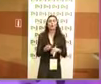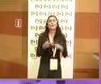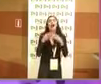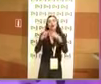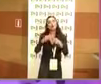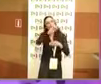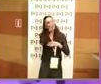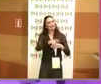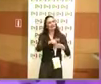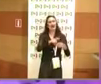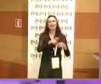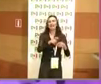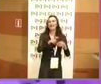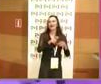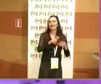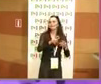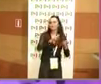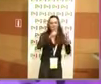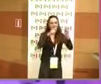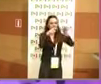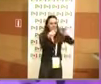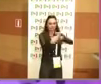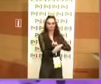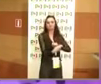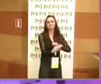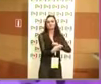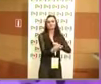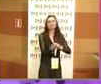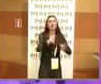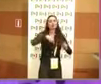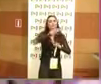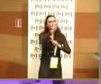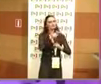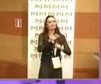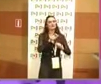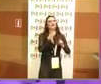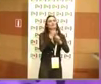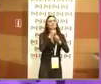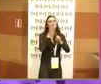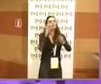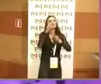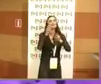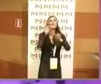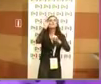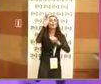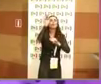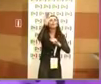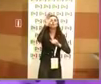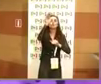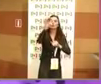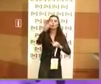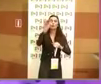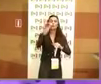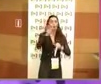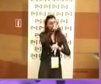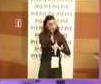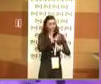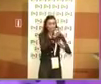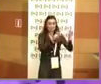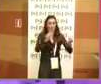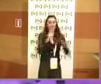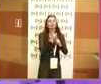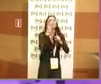pagina, superare questa fase, proiettarci nel futuro e ritrovare l'entusiasmo per il quale siamo